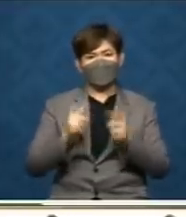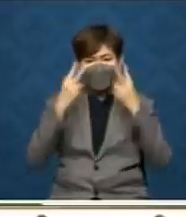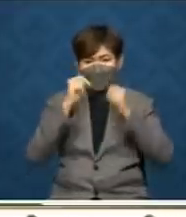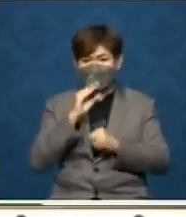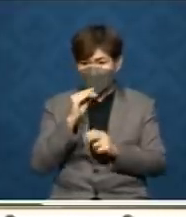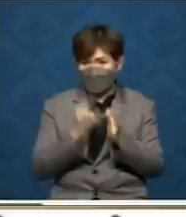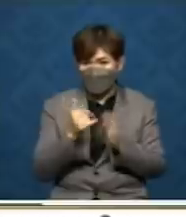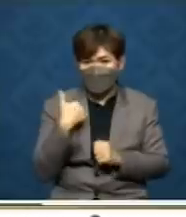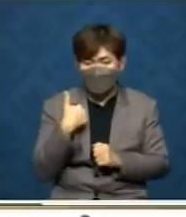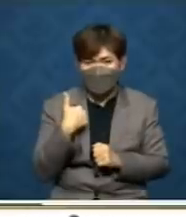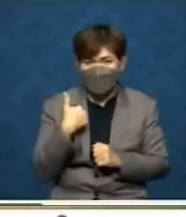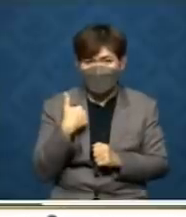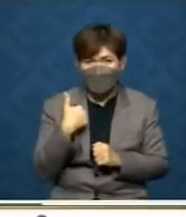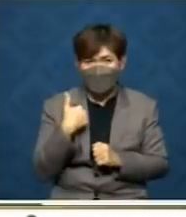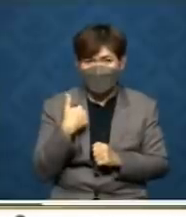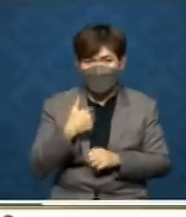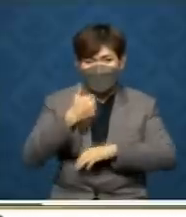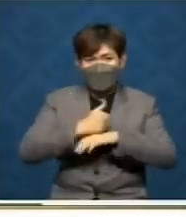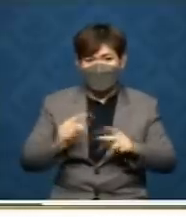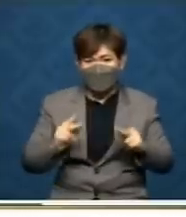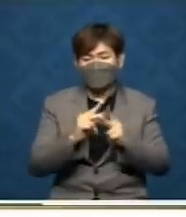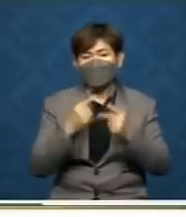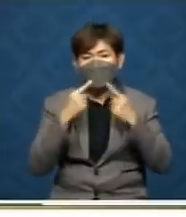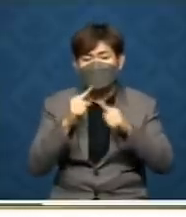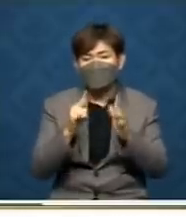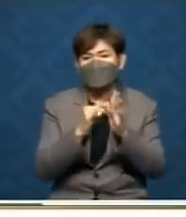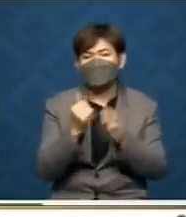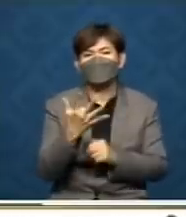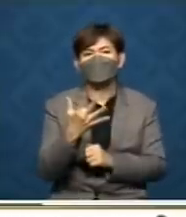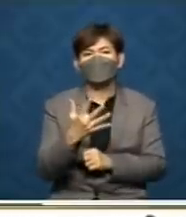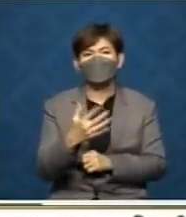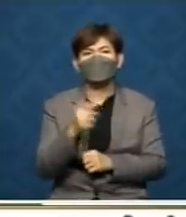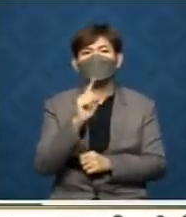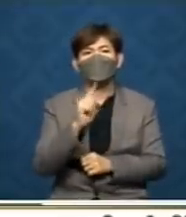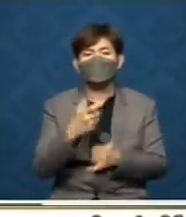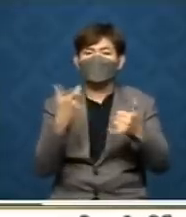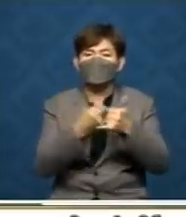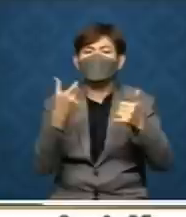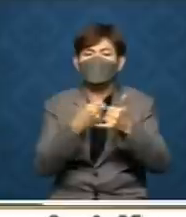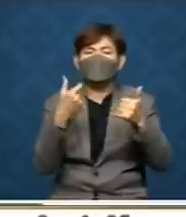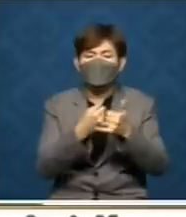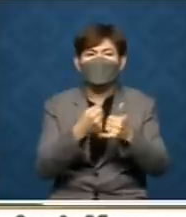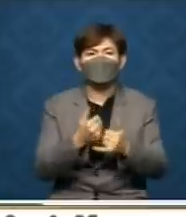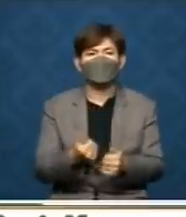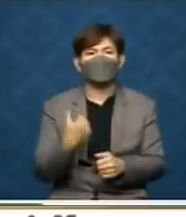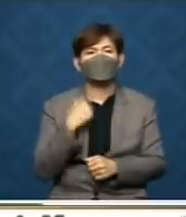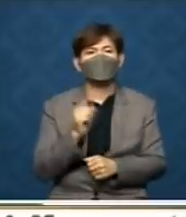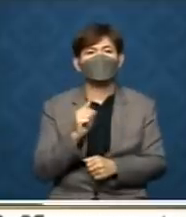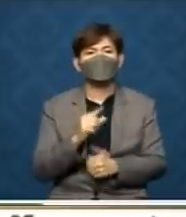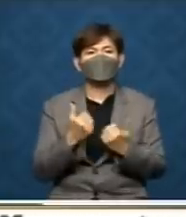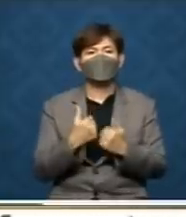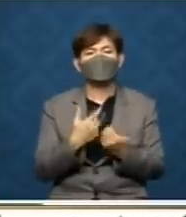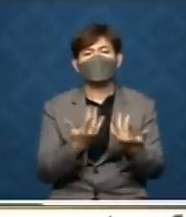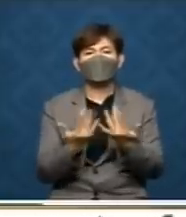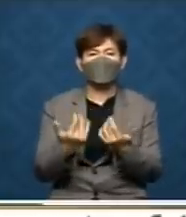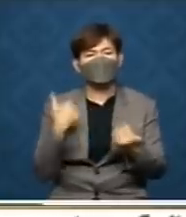อย่างไม่นี่และพร้อมที่ตอบ 2วันไม่เคยพูดถึงยาเลยวนอยู่วัคซีน vaccineวัคซีนอี้มีหลายแซ่มันกำลังจะ